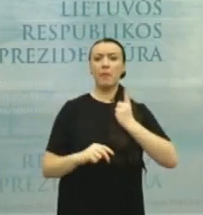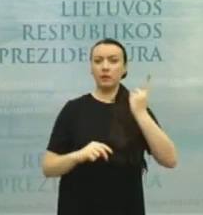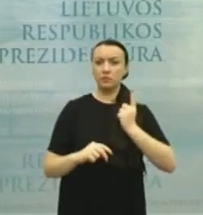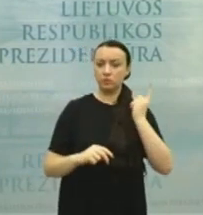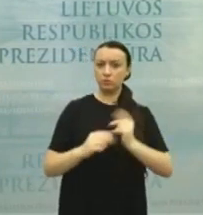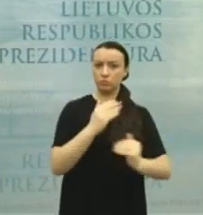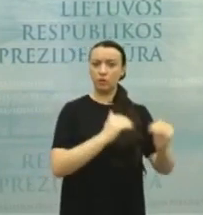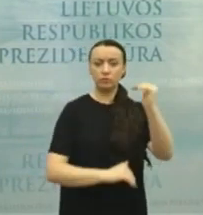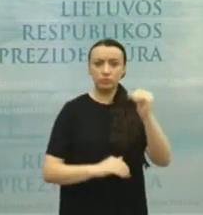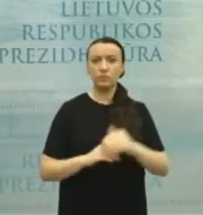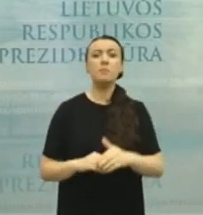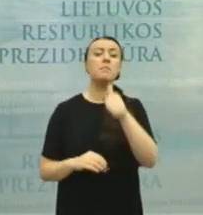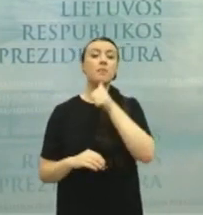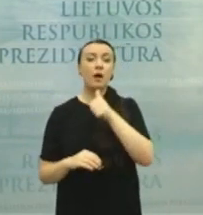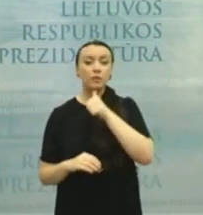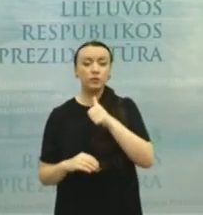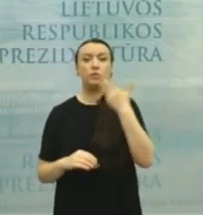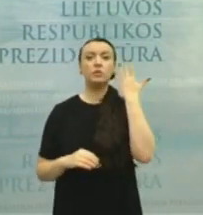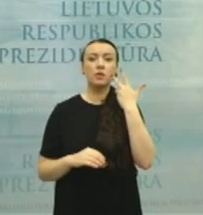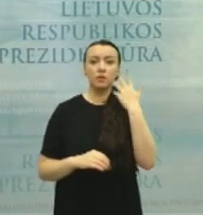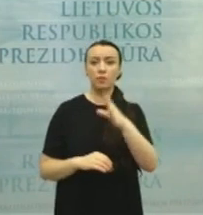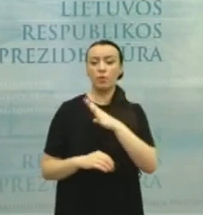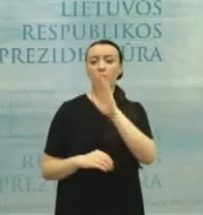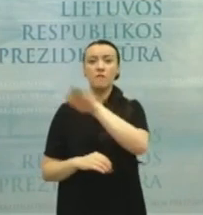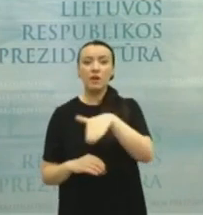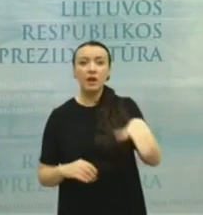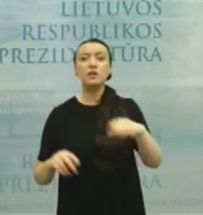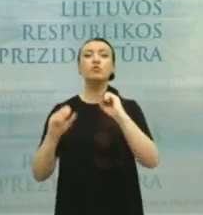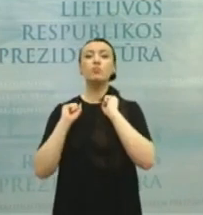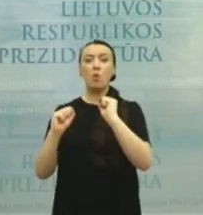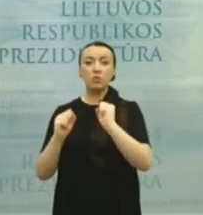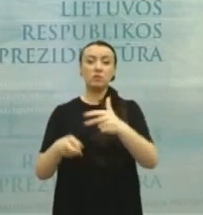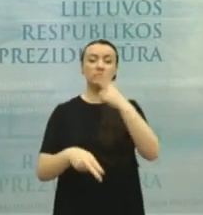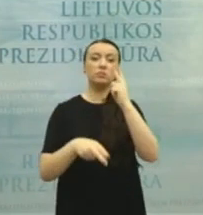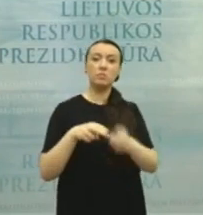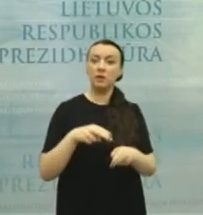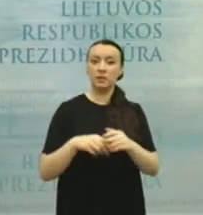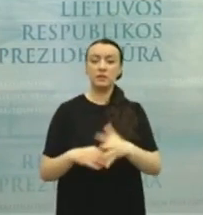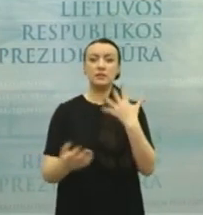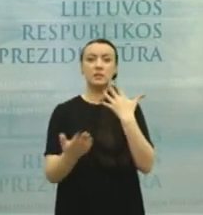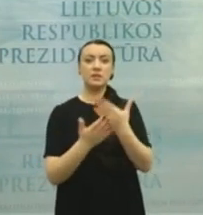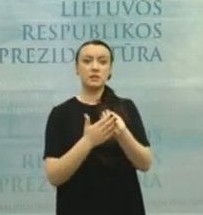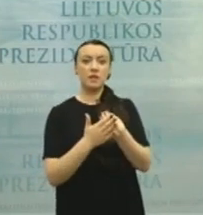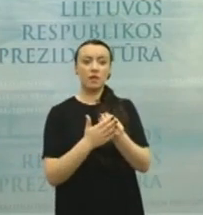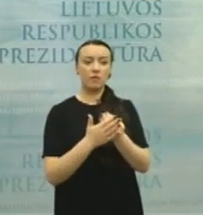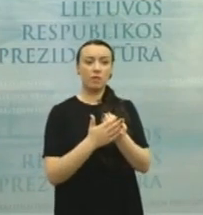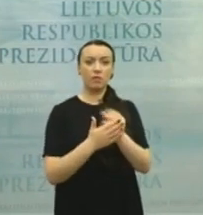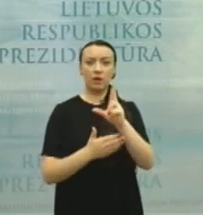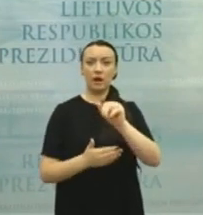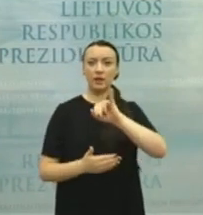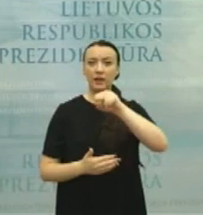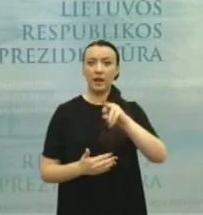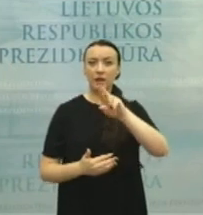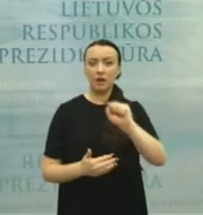olimpines varžybas. Kaip pavyzdys, kuomet vaikai sportininkai baigia savo karjerą sporto